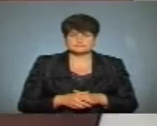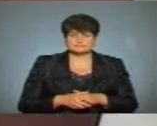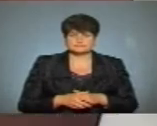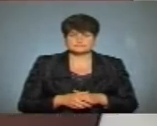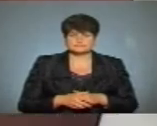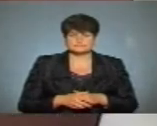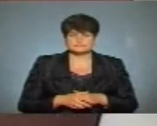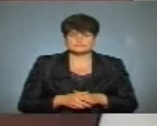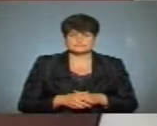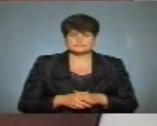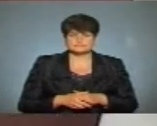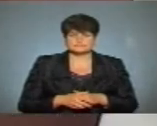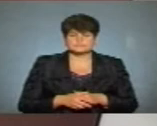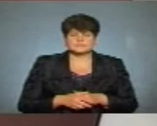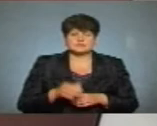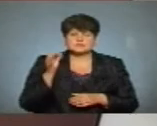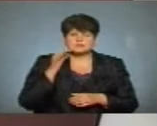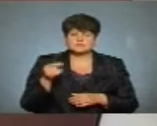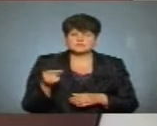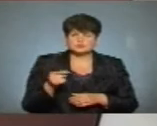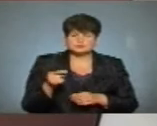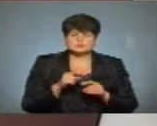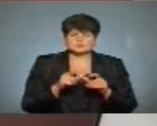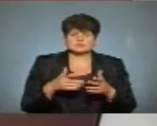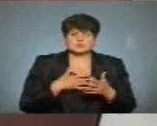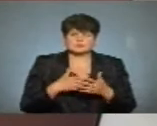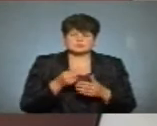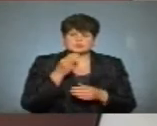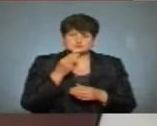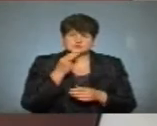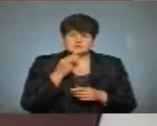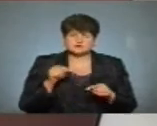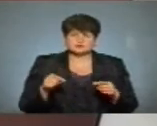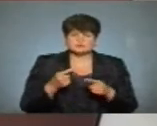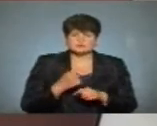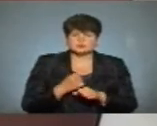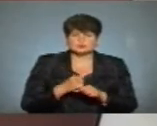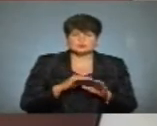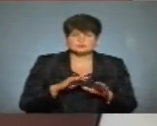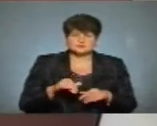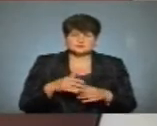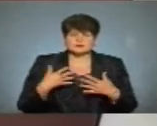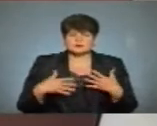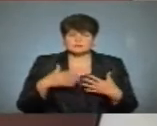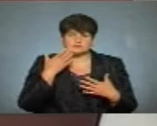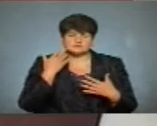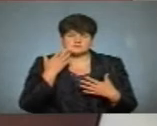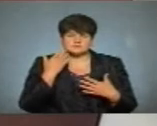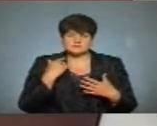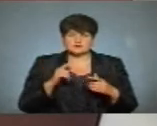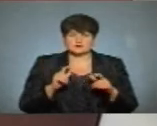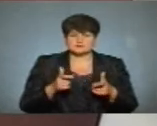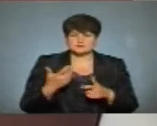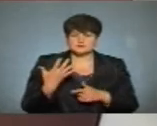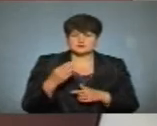Тернопіль. Нагадаю, в Тернополі заклади громадського харчування відновили роботу після послаблення карантину 5